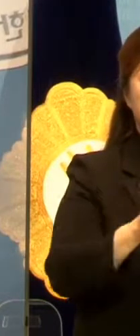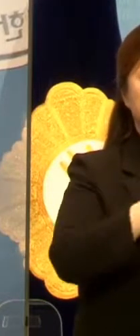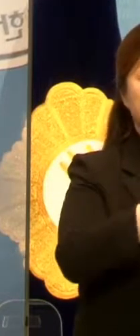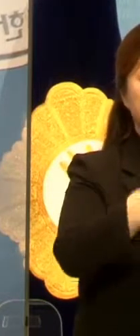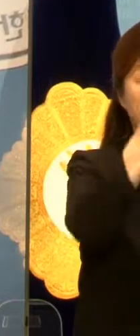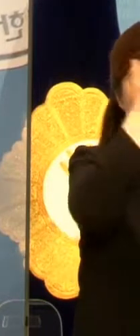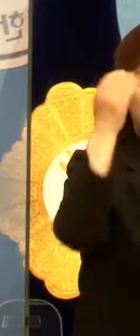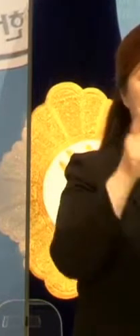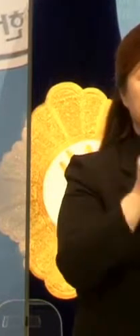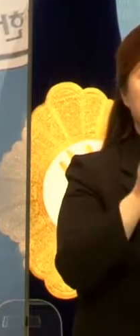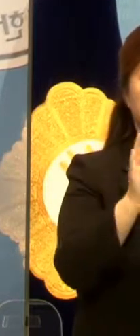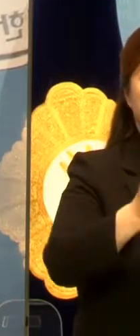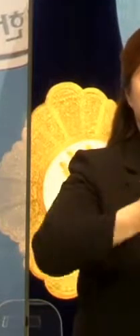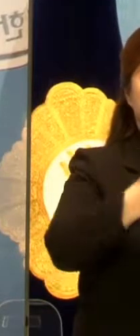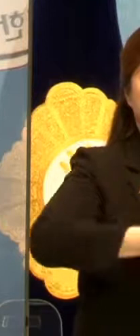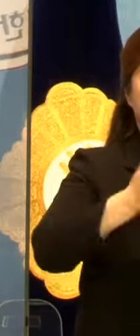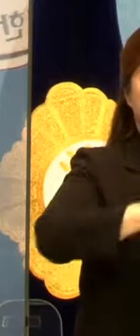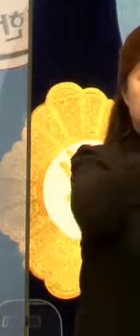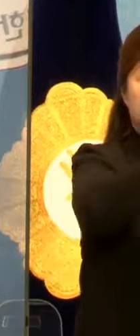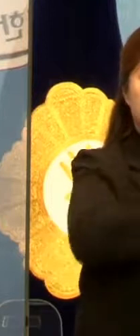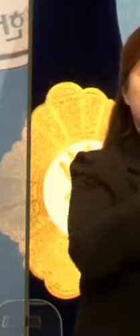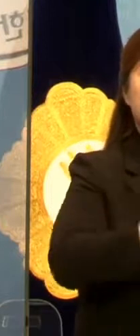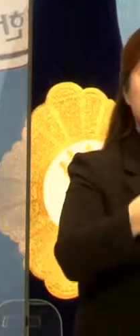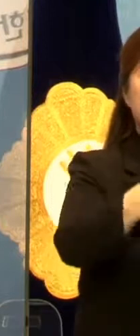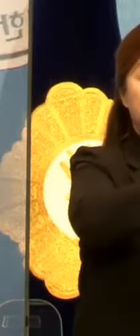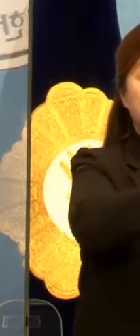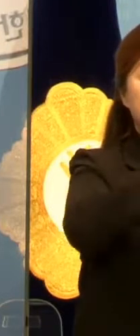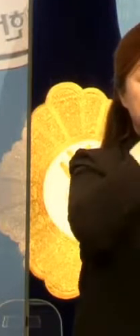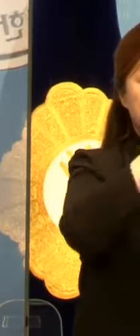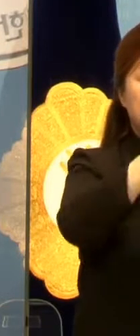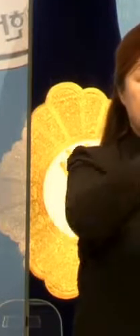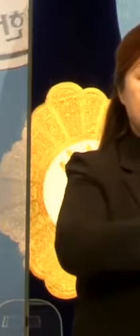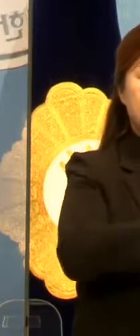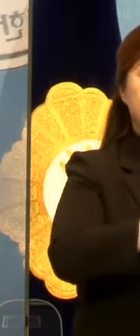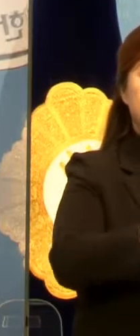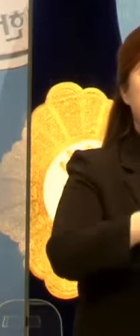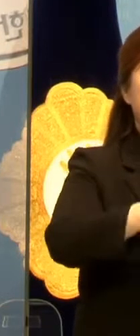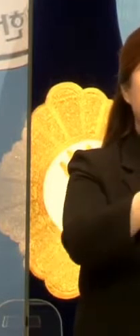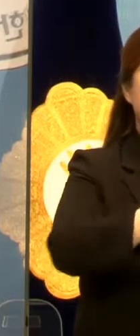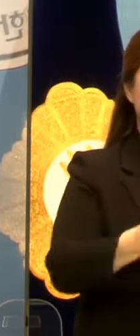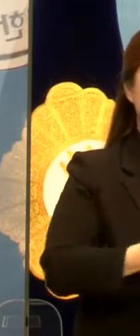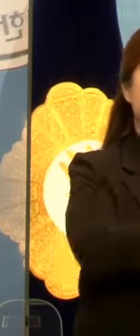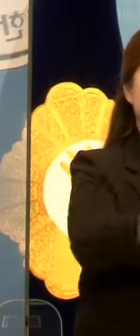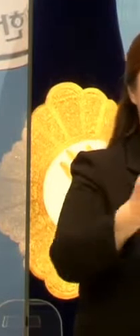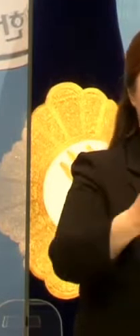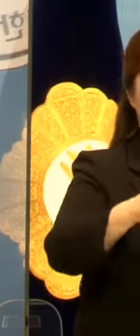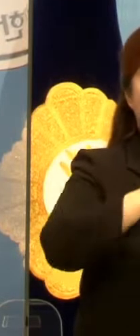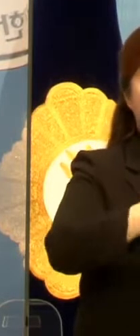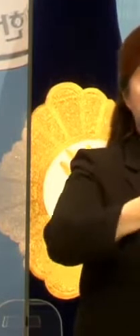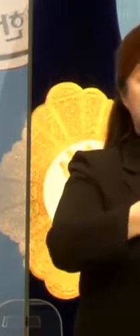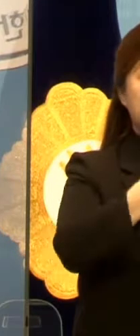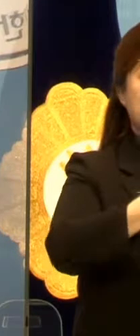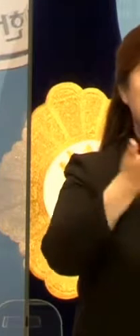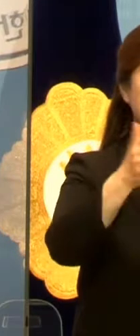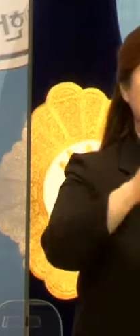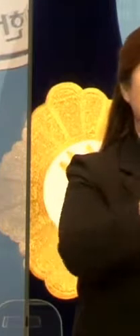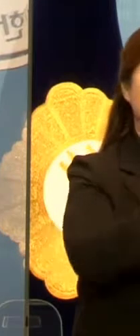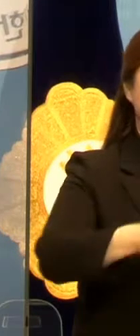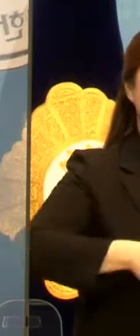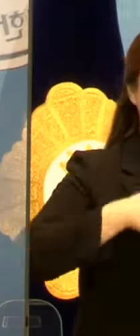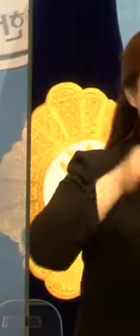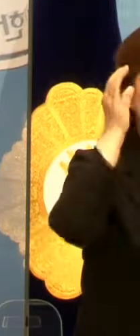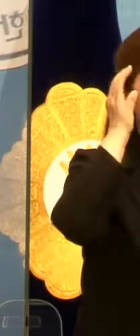에 활동을 정례적으로 브리핑 하는 시간을 가질 예정입니다 그 과정 속에 언론인 여러분들의 많은 관심과 협조를 부탁드리고자 민 여러분들의